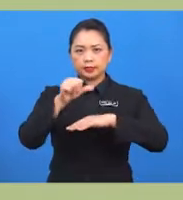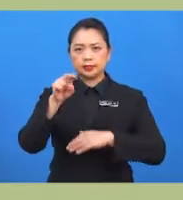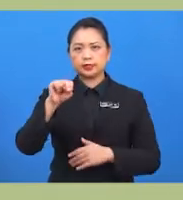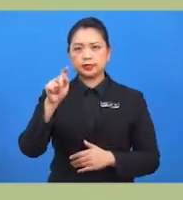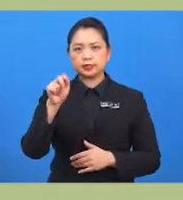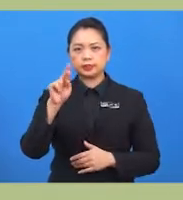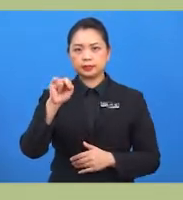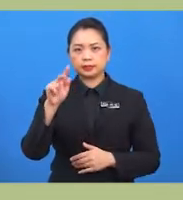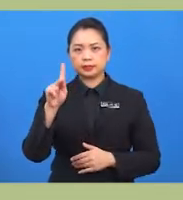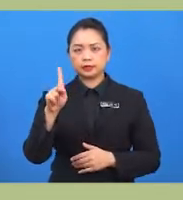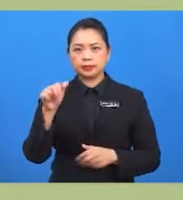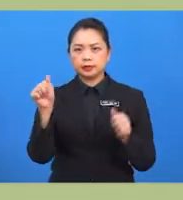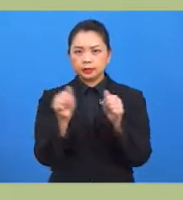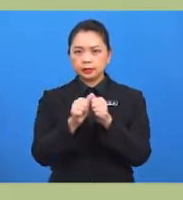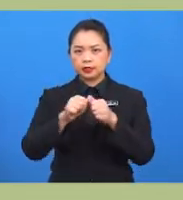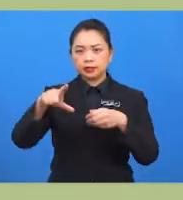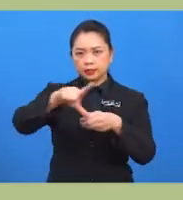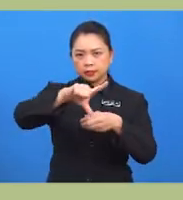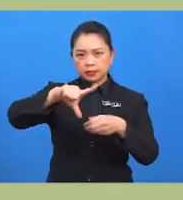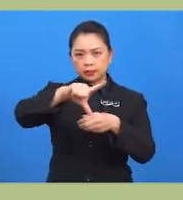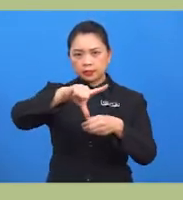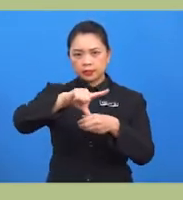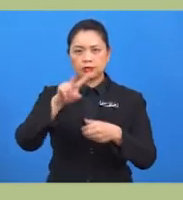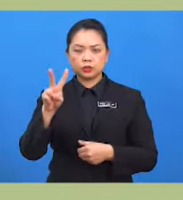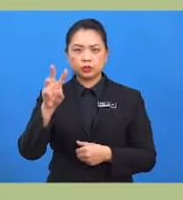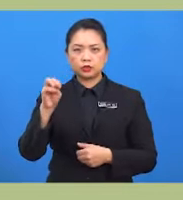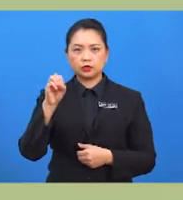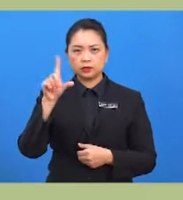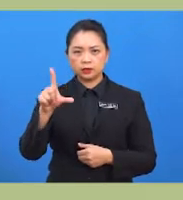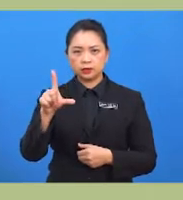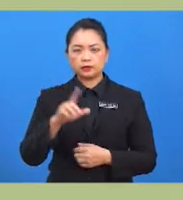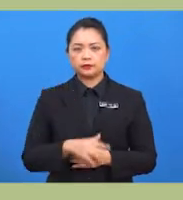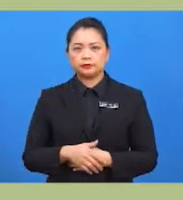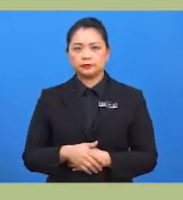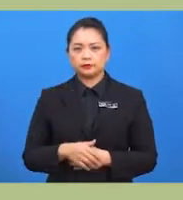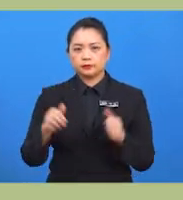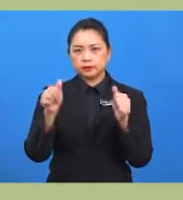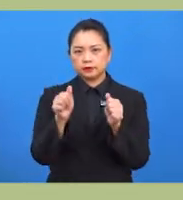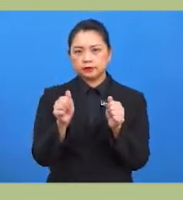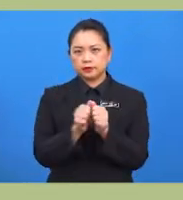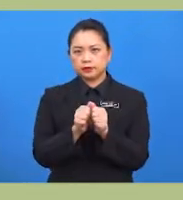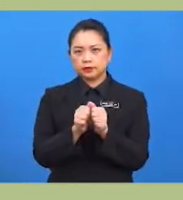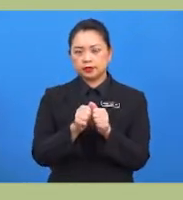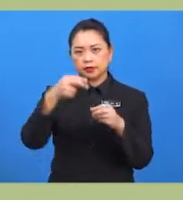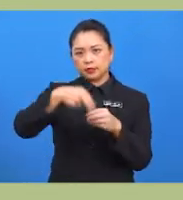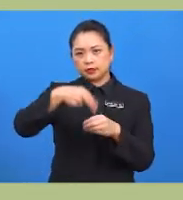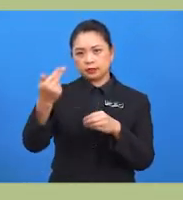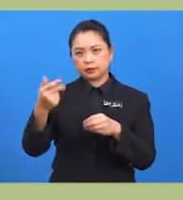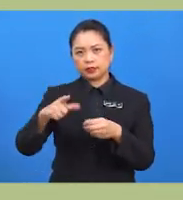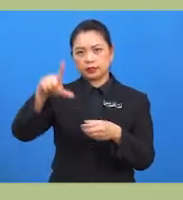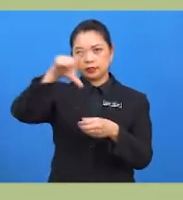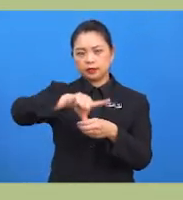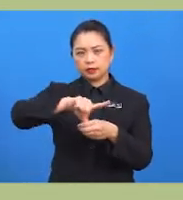dengan kepekatan dua Mal verde Simi terpadu Hai menghasilkan larutan